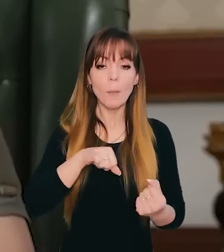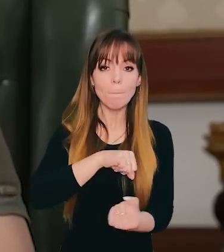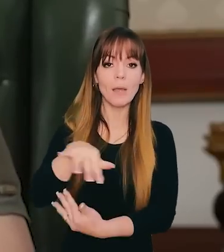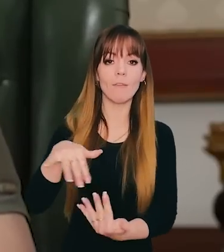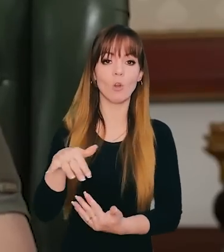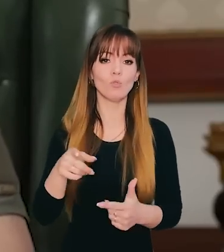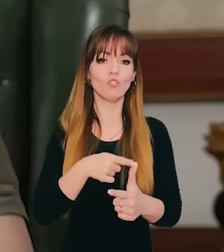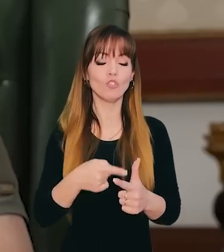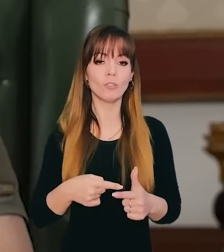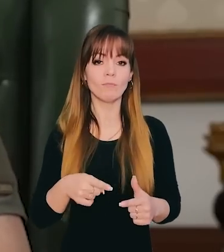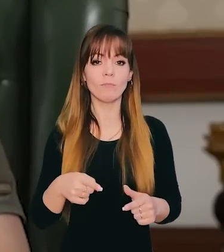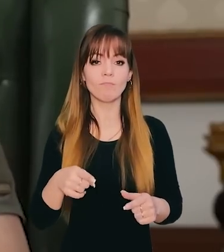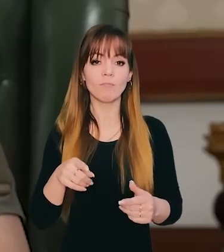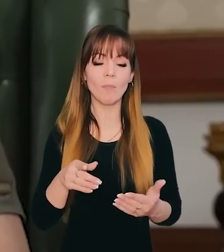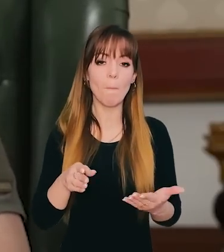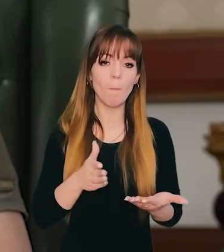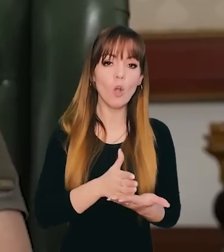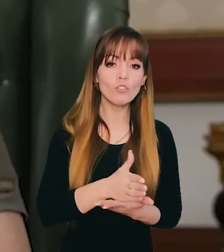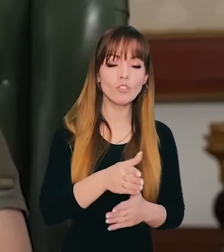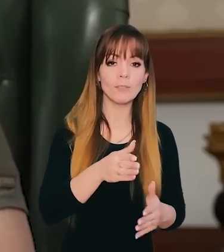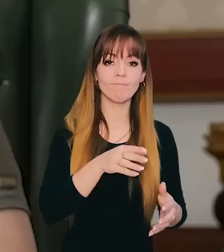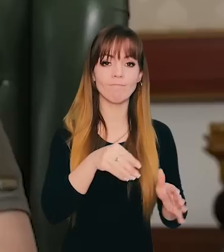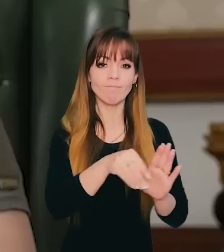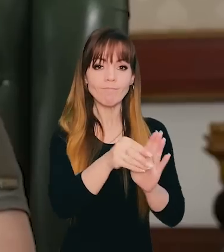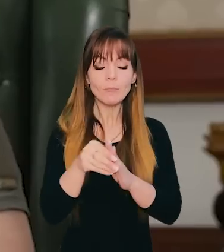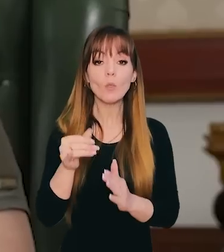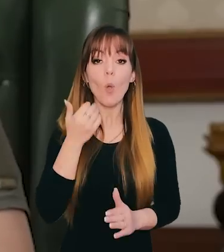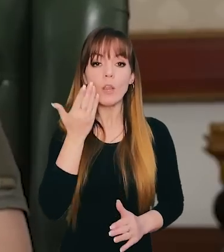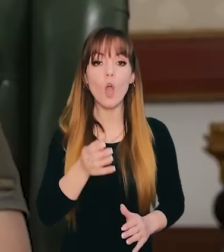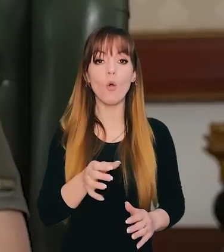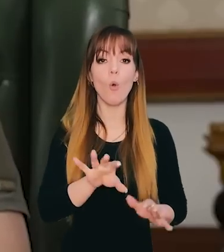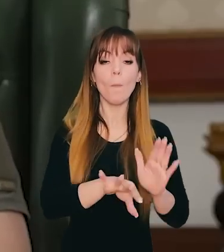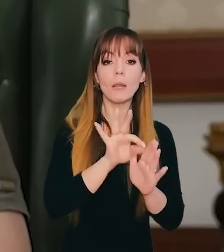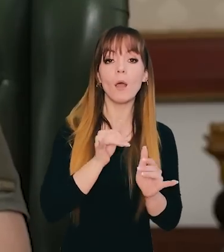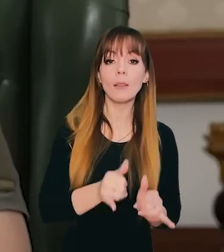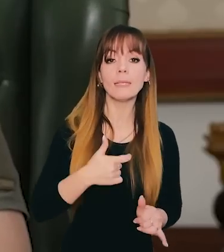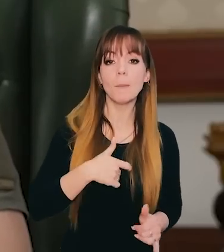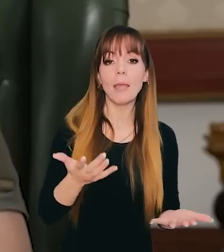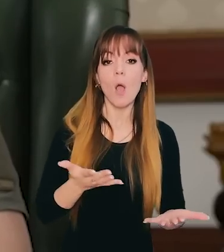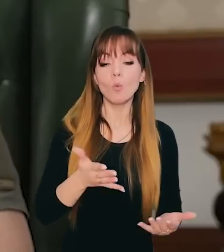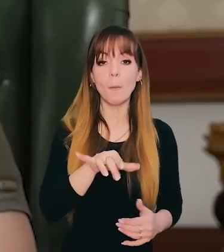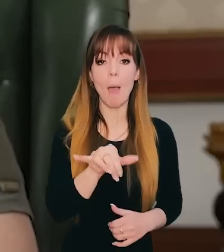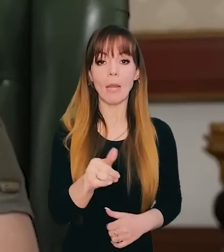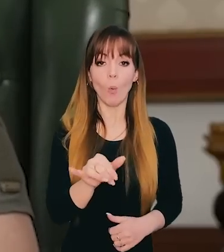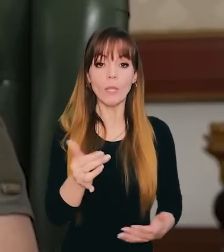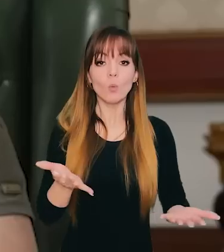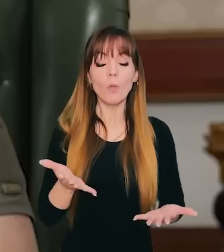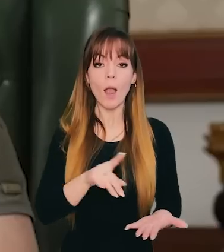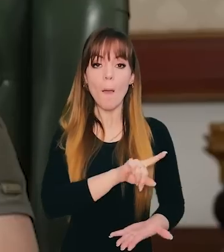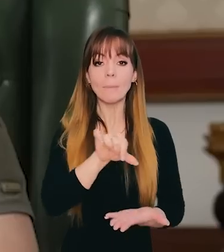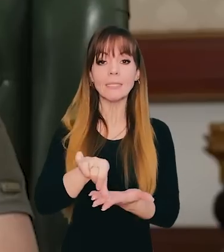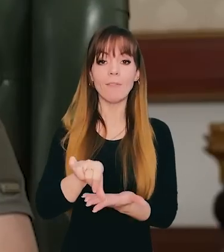влаштувати перевороти чи корупувати політичний процес тоді коли обирають для себе якусь маріонетку